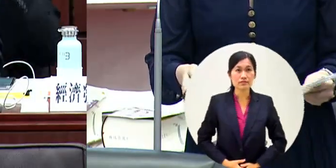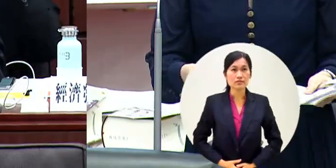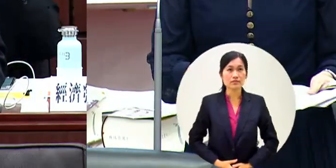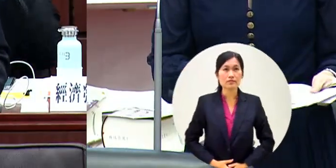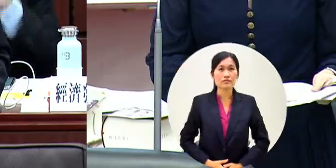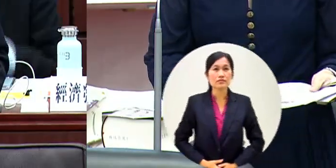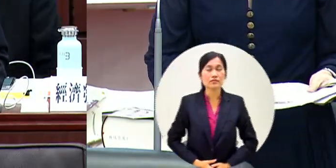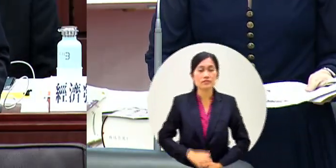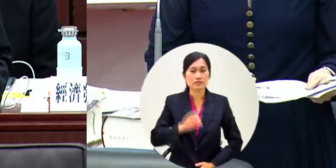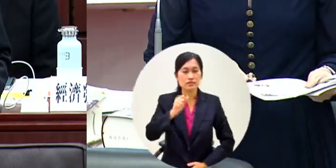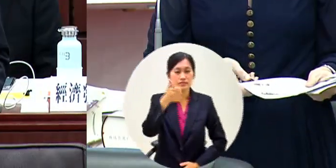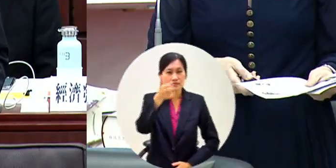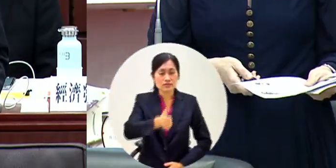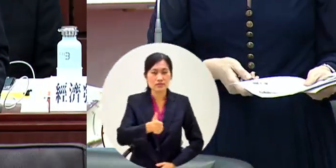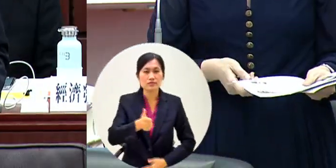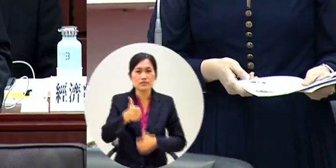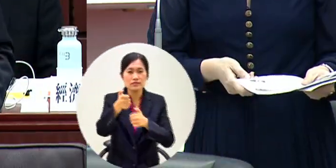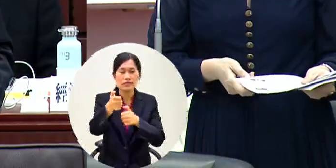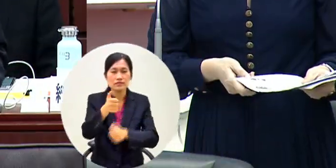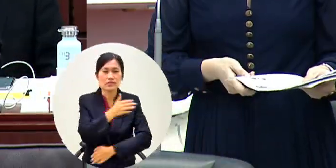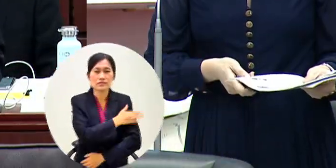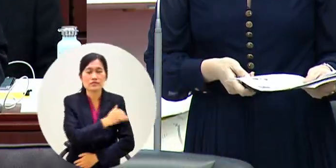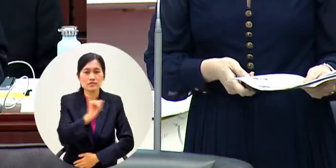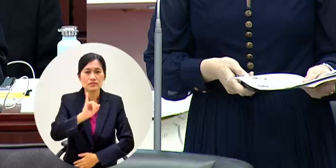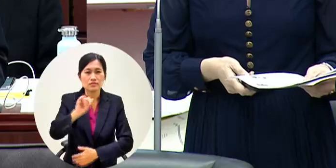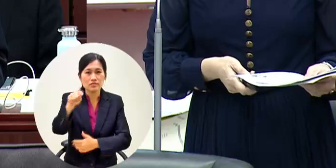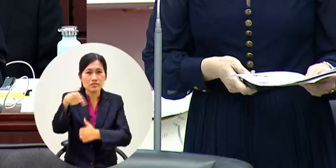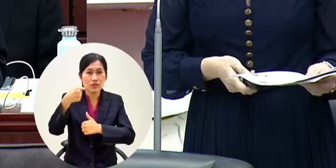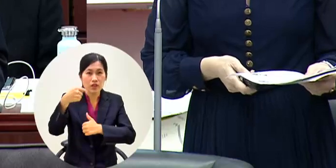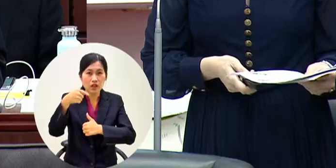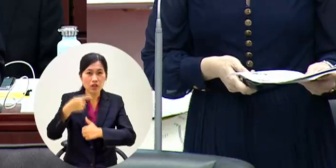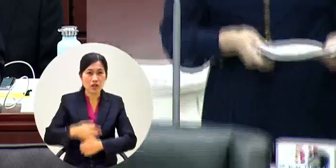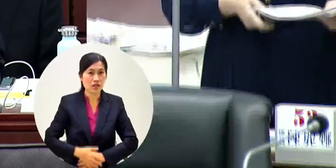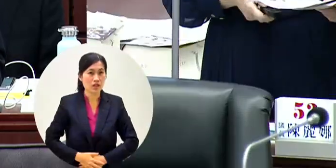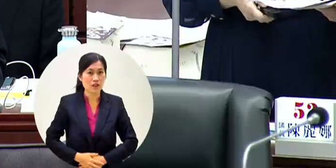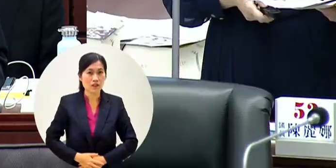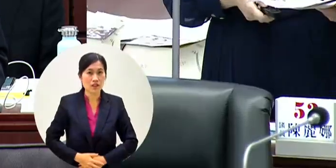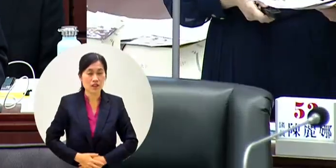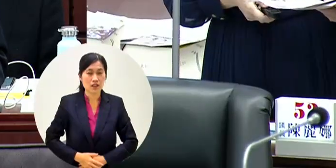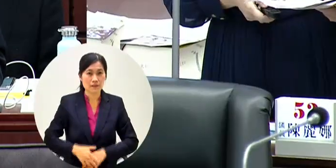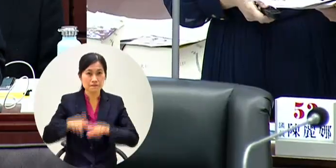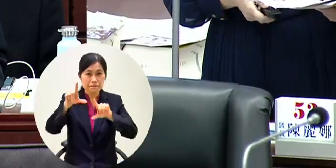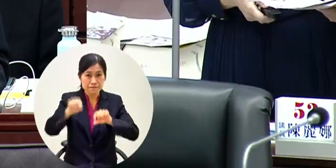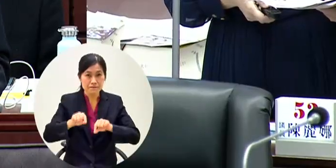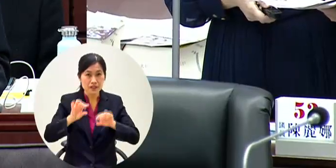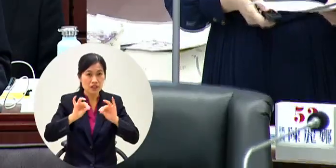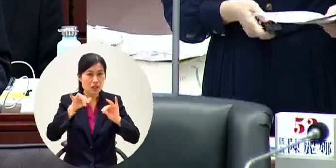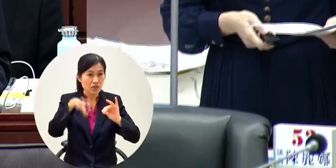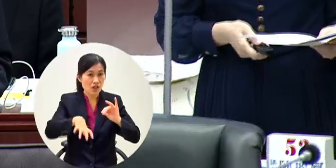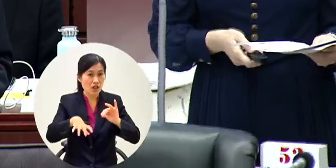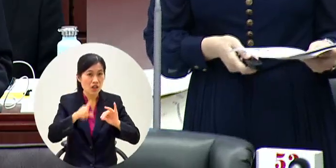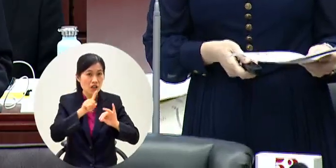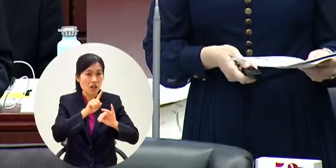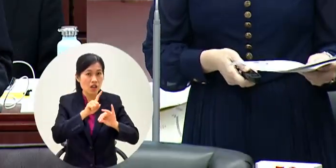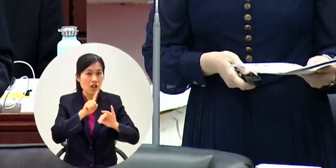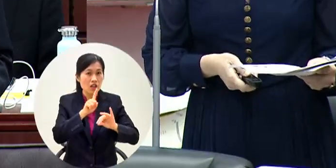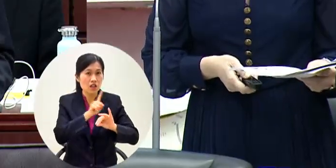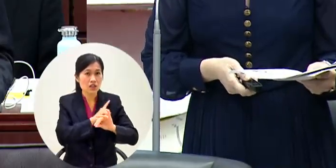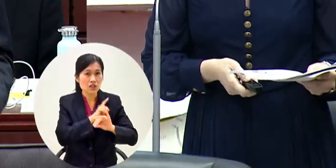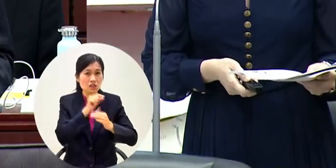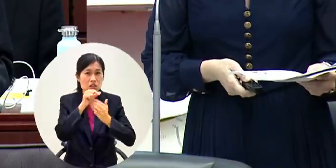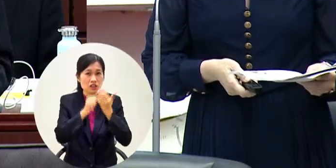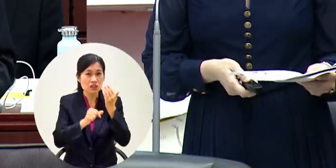议长啊，谢谢陈议员指教哈。这个按照地方制度法的规定，我们地